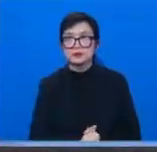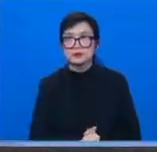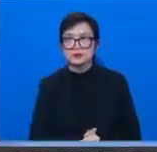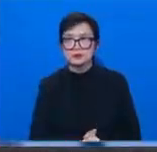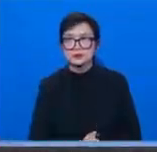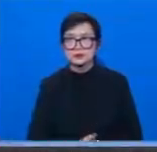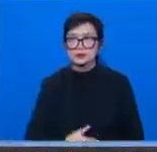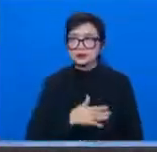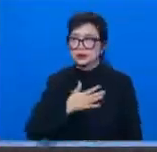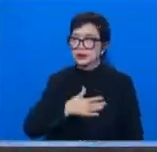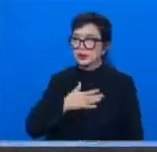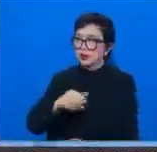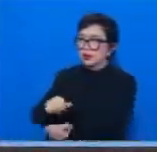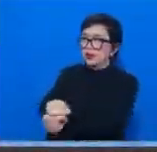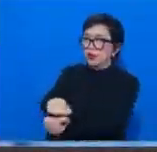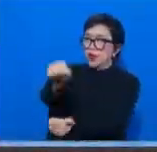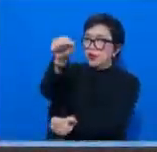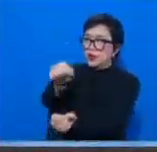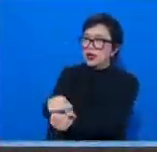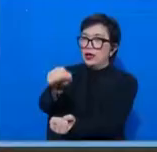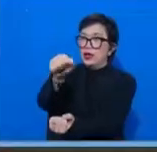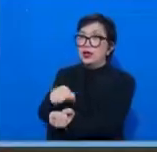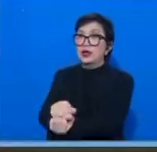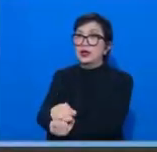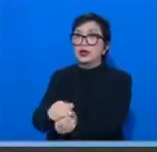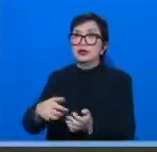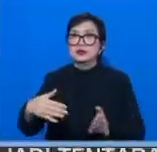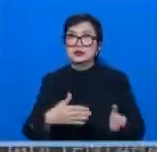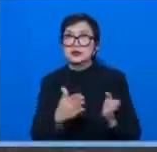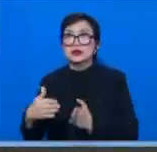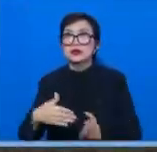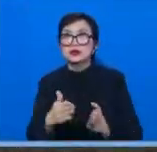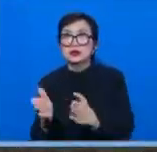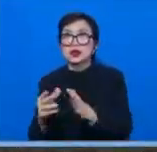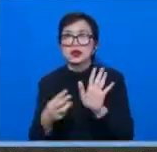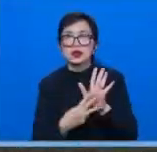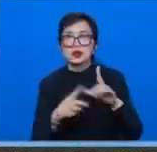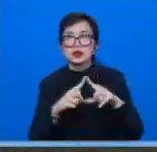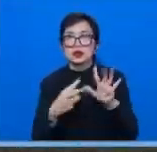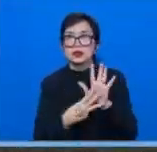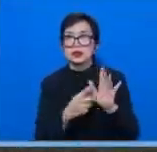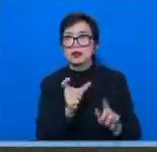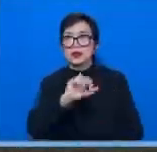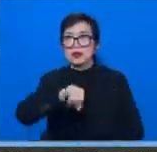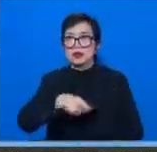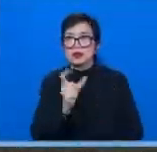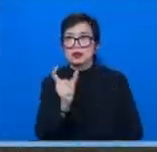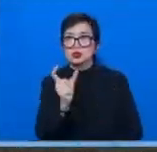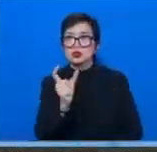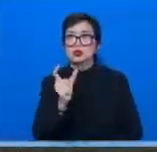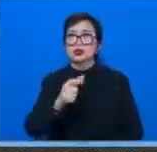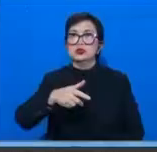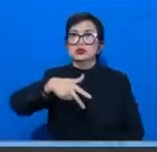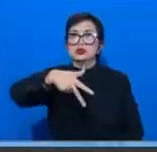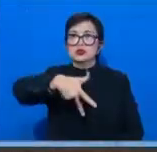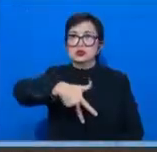Dan inilah seekor buaya yang muncul di desa Topoyo, Kabupaten Mamuju Tengah, Selasa sore. Kemunculan buaya berukuran sekitar 2